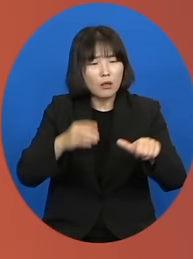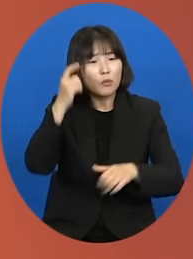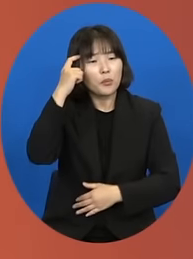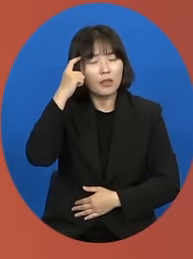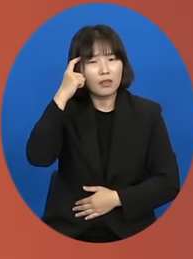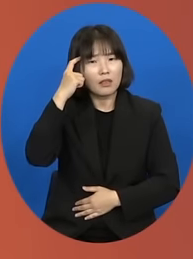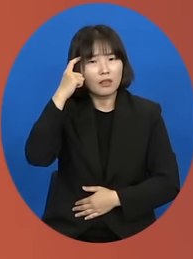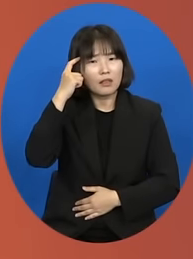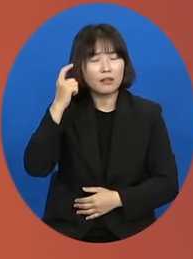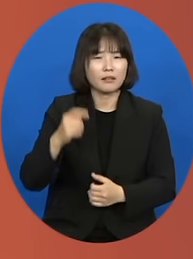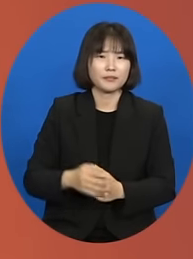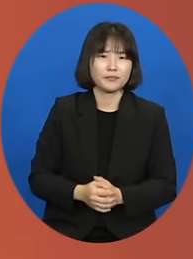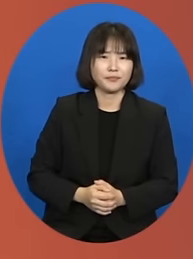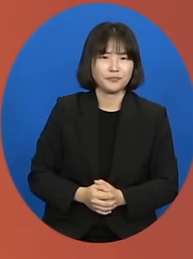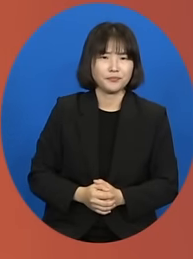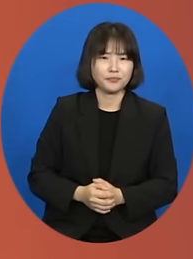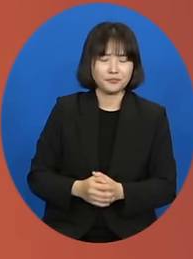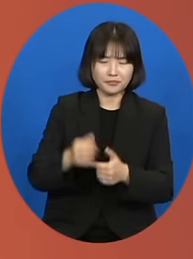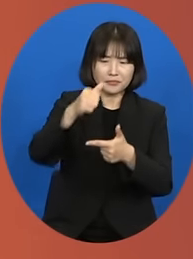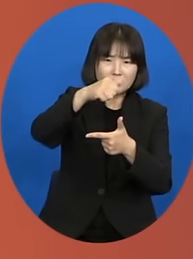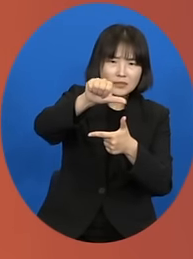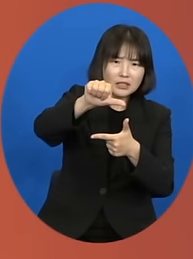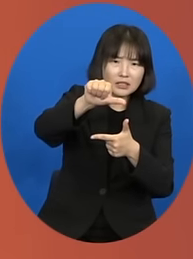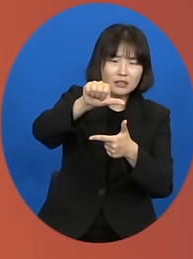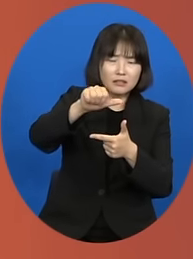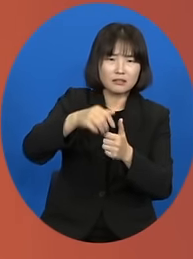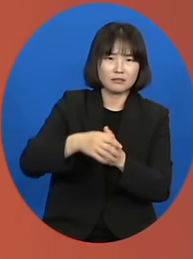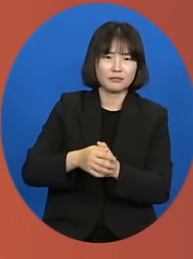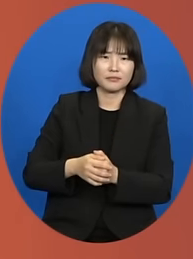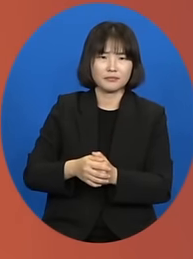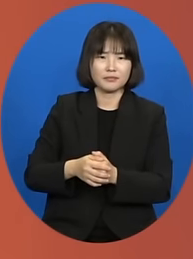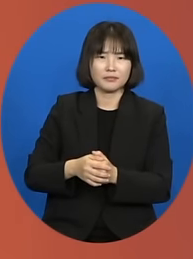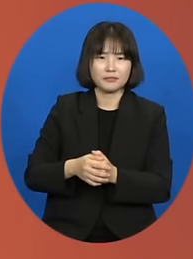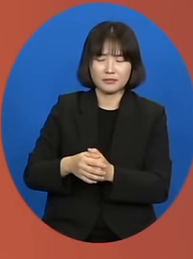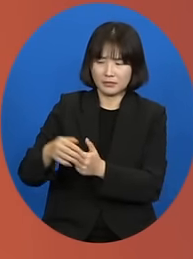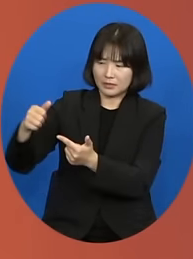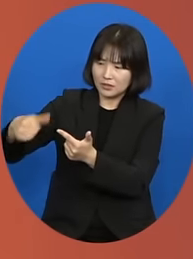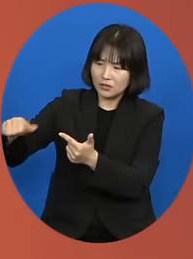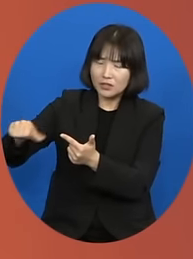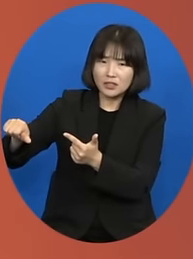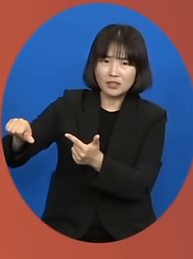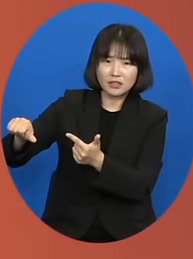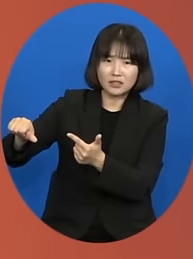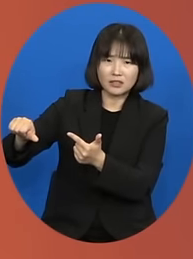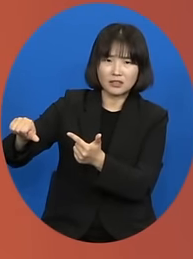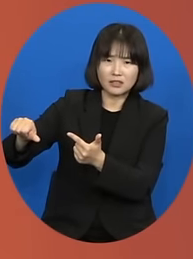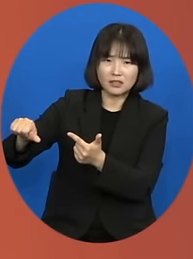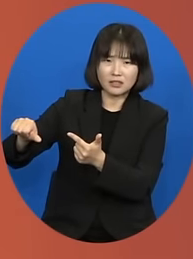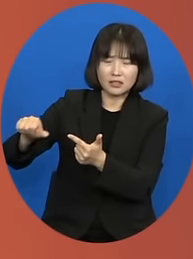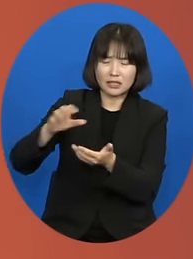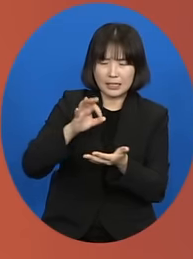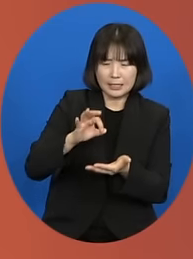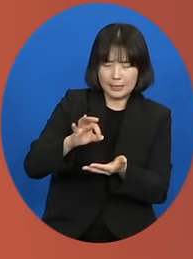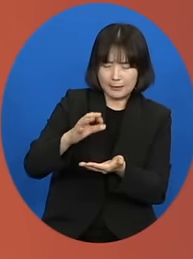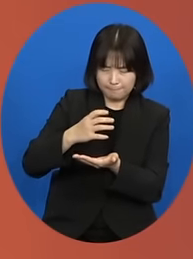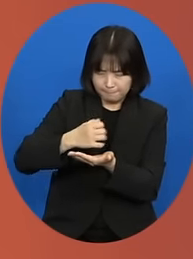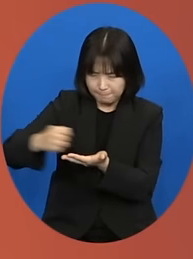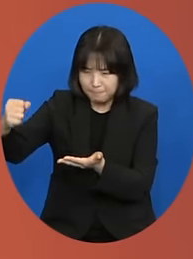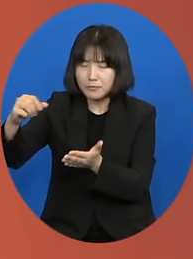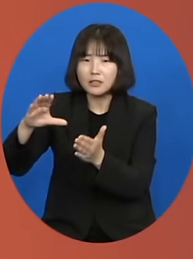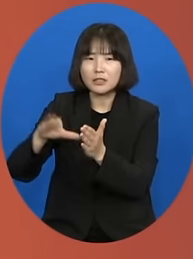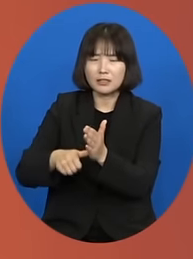동생이 아버지 재산 다 가지고 나갔을 때 그 아들을 손가락질했지만 실상은 자기도 그